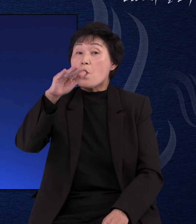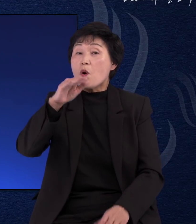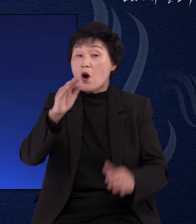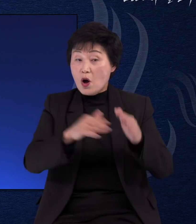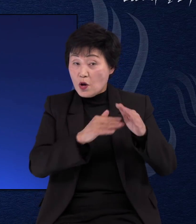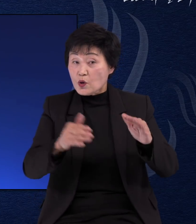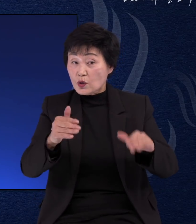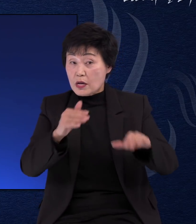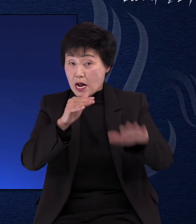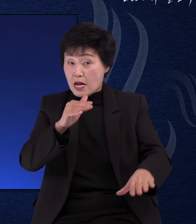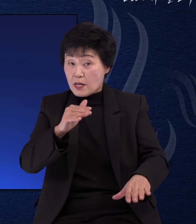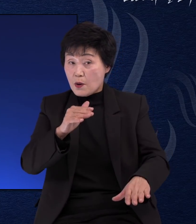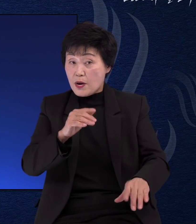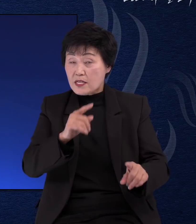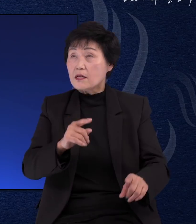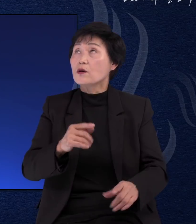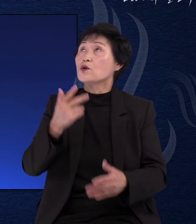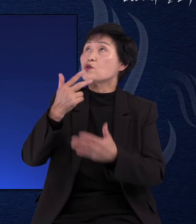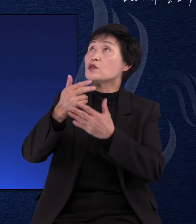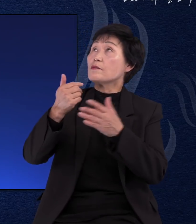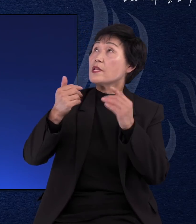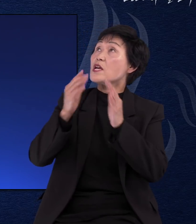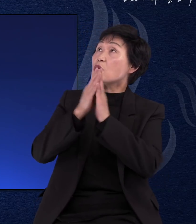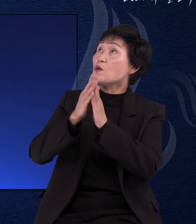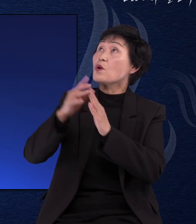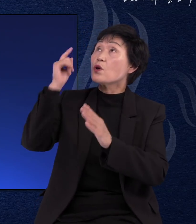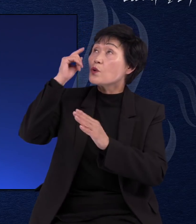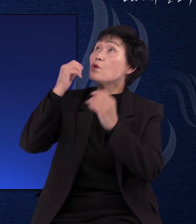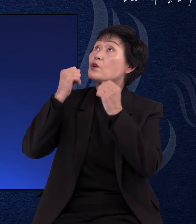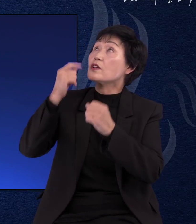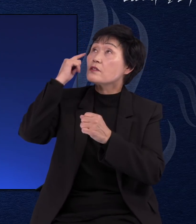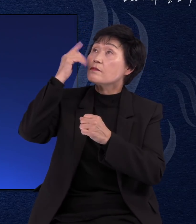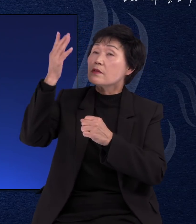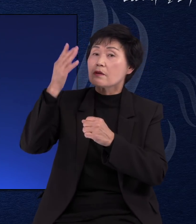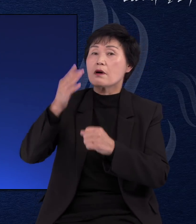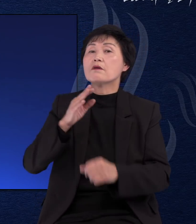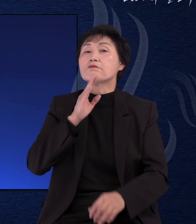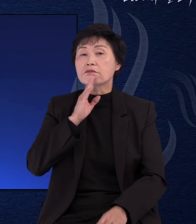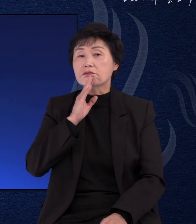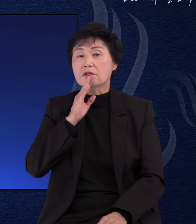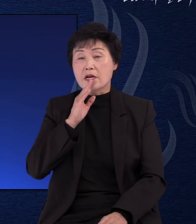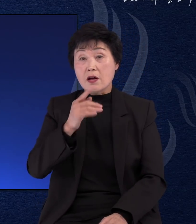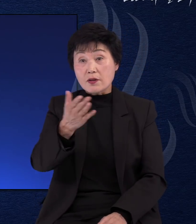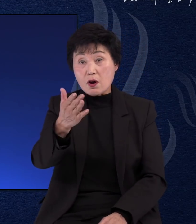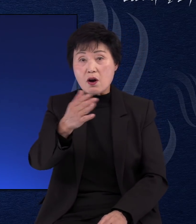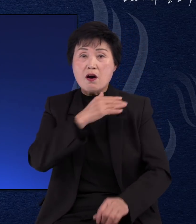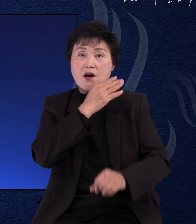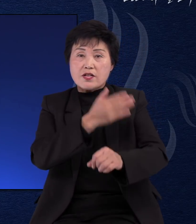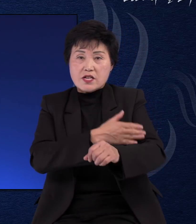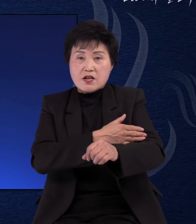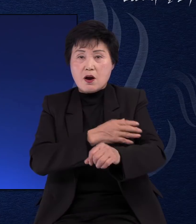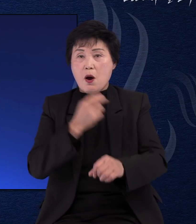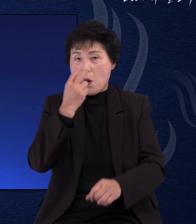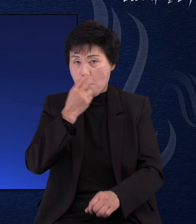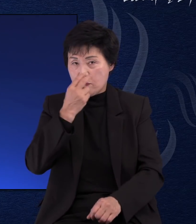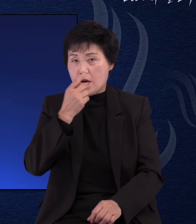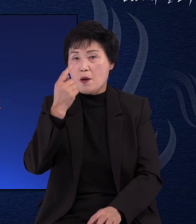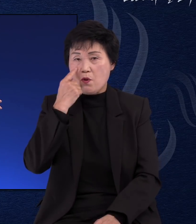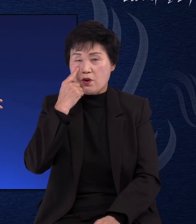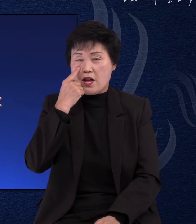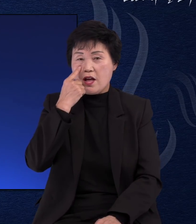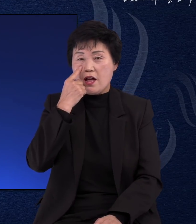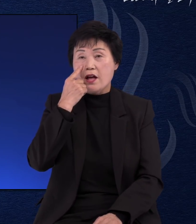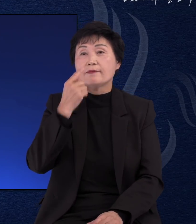듣는 줄 알았더니 다 듣고 계셨네요. 예, 그랬죠. 그럼 내가 오늘 수준 검사 한 번만 해볼게. 그러면서 그